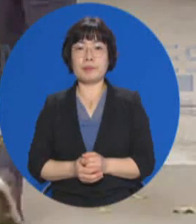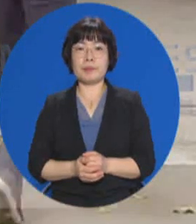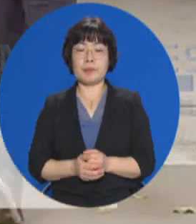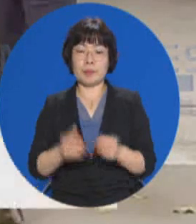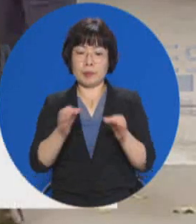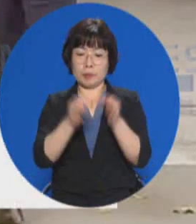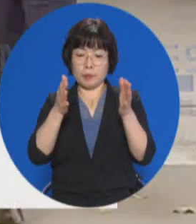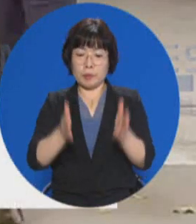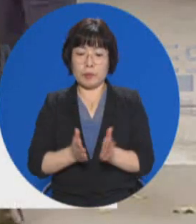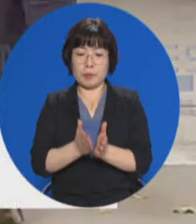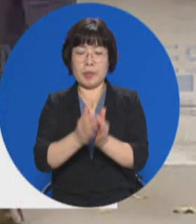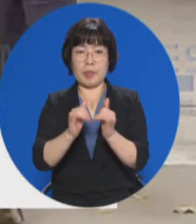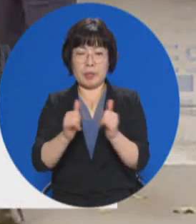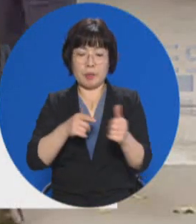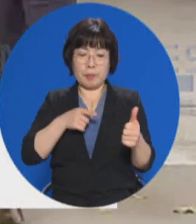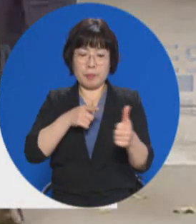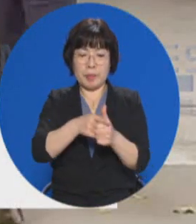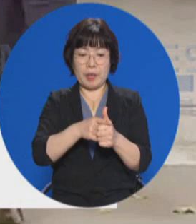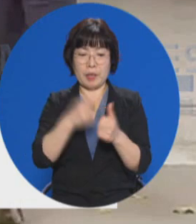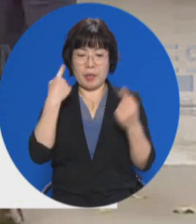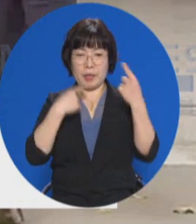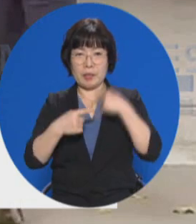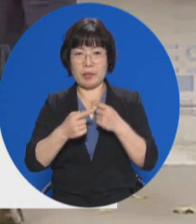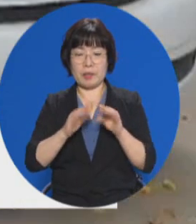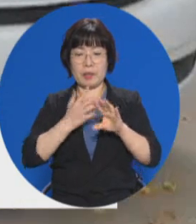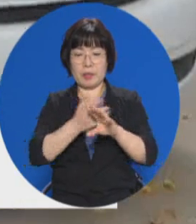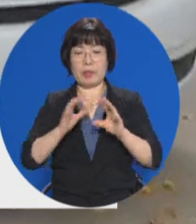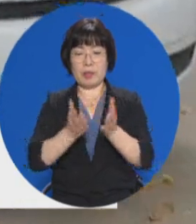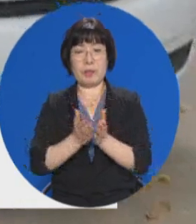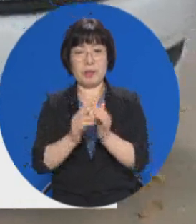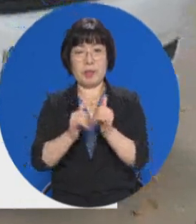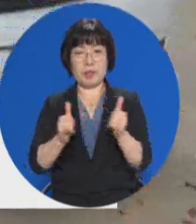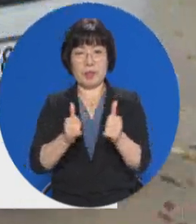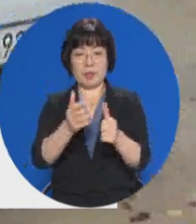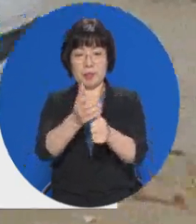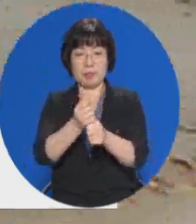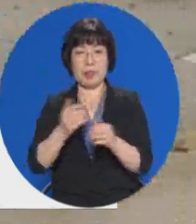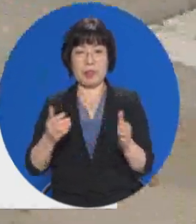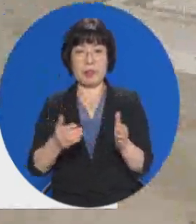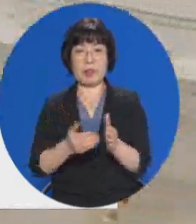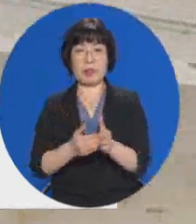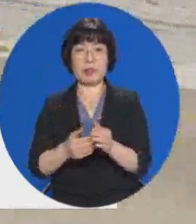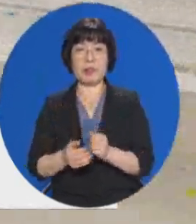동료 선원에게 흉기를 휘둘러 상해를 입힌 외국인 선원이 해경에 붙잡혔습니다.